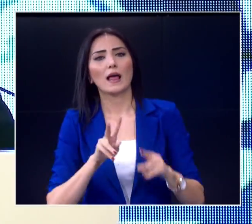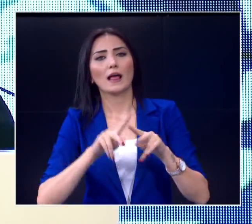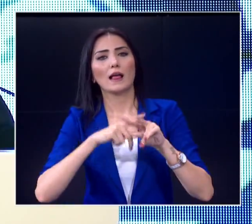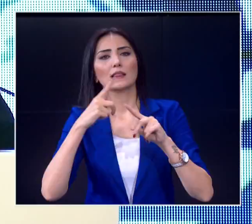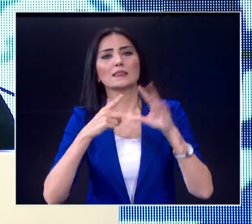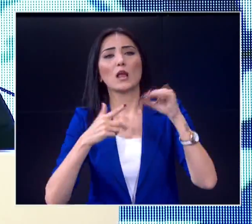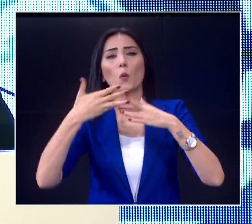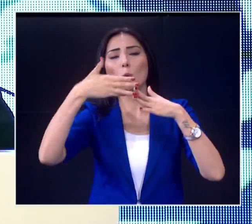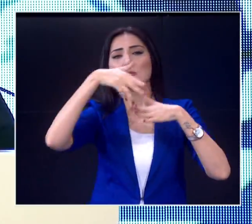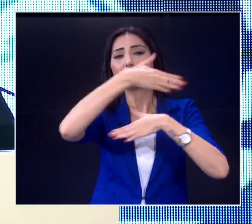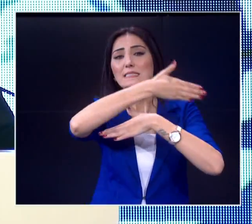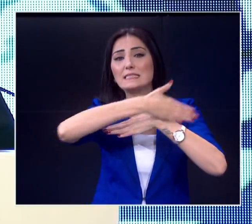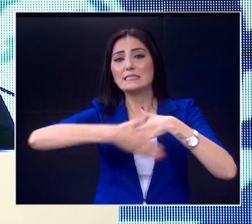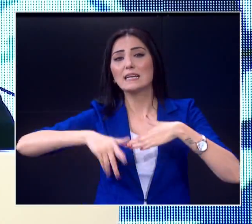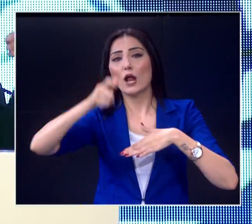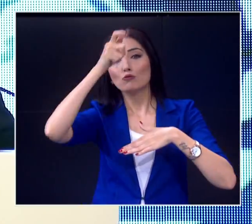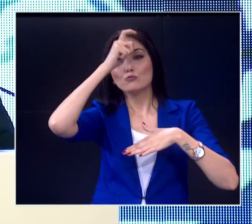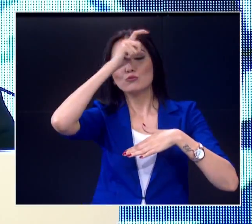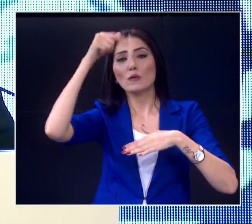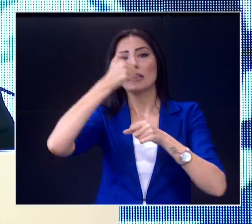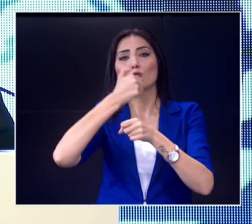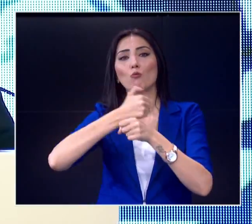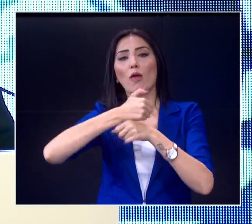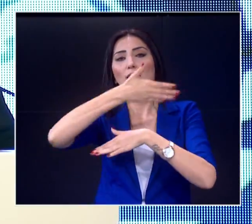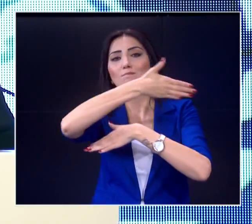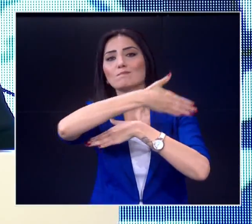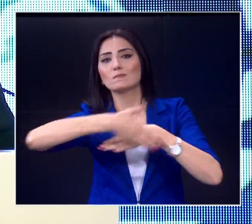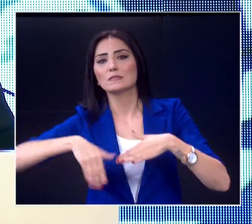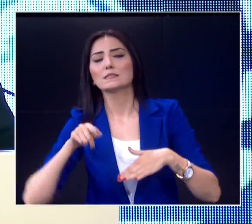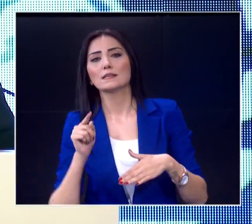NATO'nun sınırları Türkiye'nin güney sınırlarıdır.